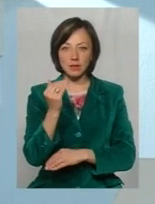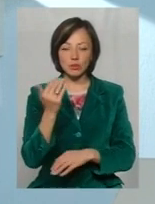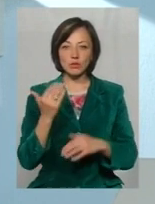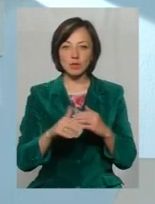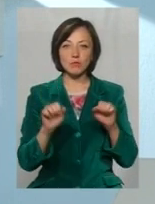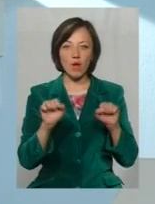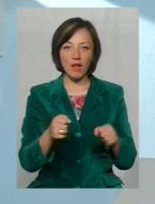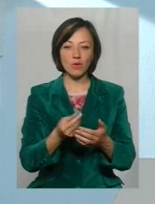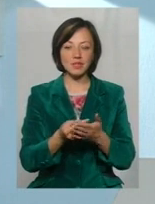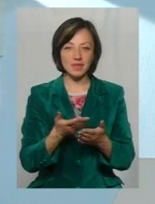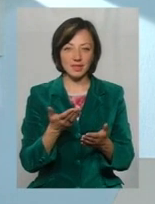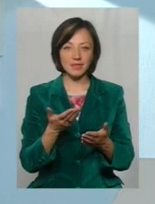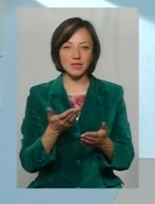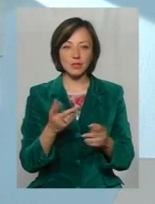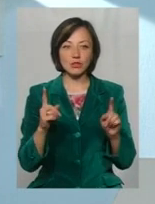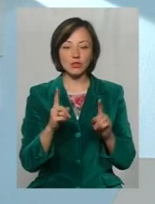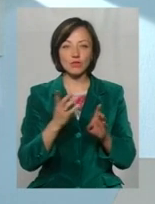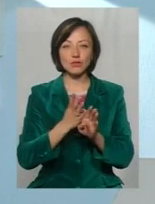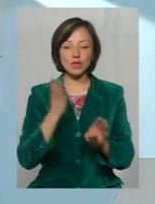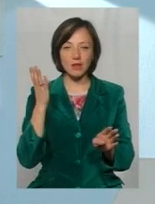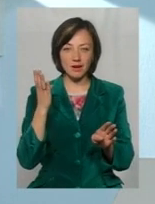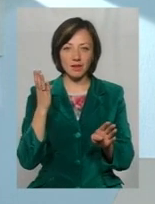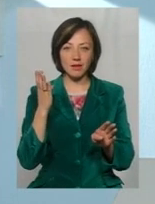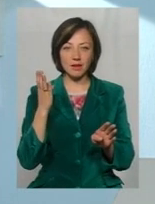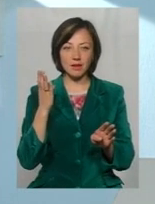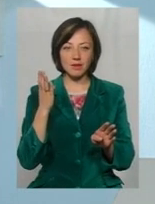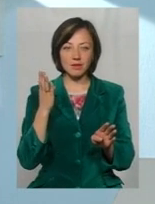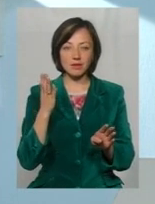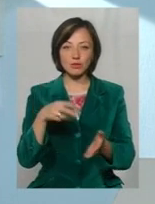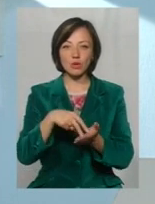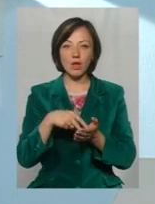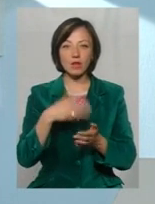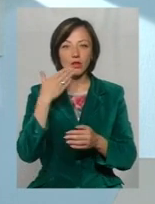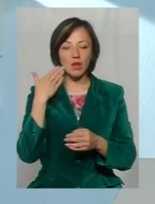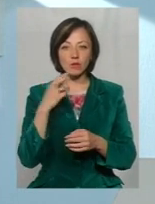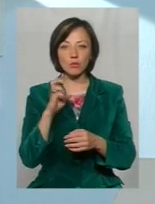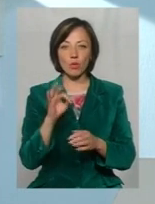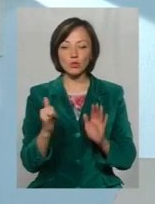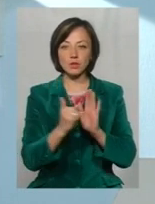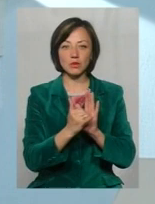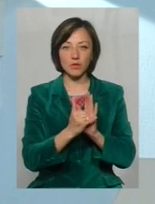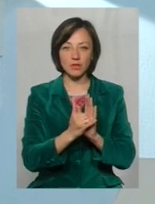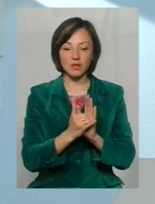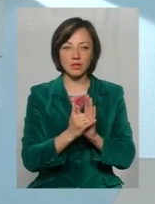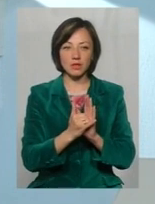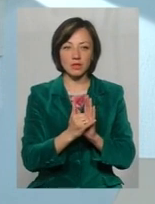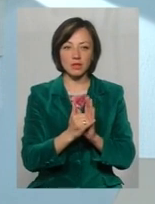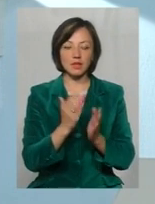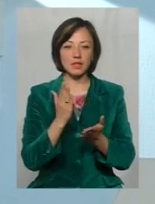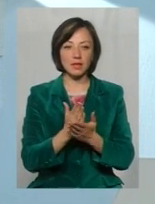змогла оцінити те, що в чергах стояти стало значно легше, тому що встановлені вже